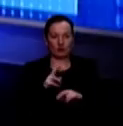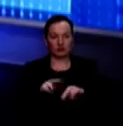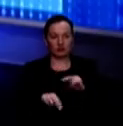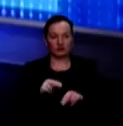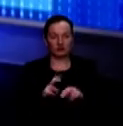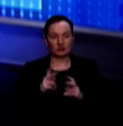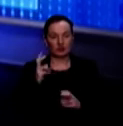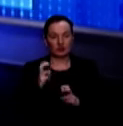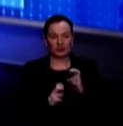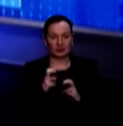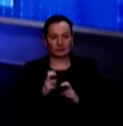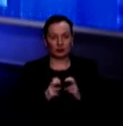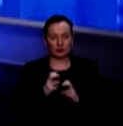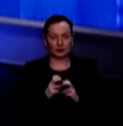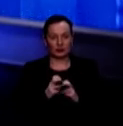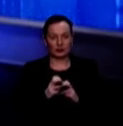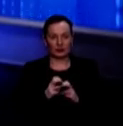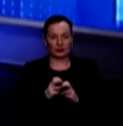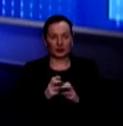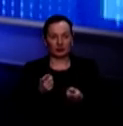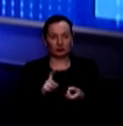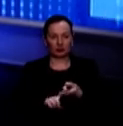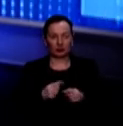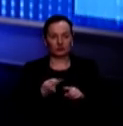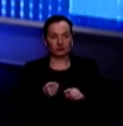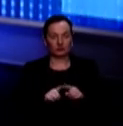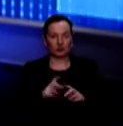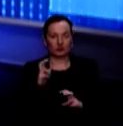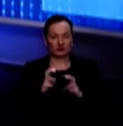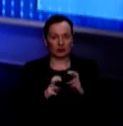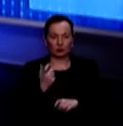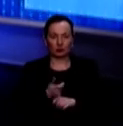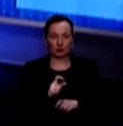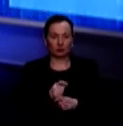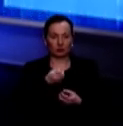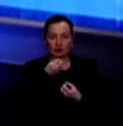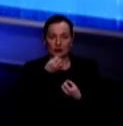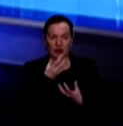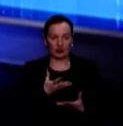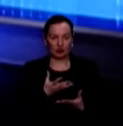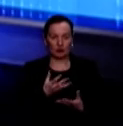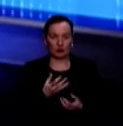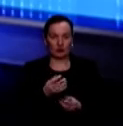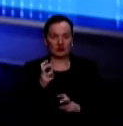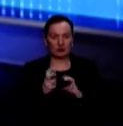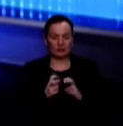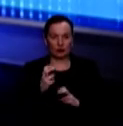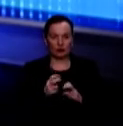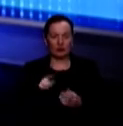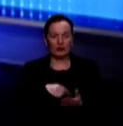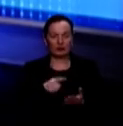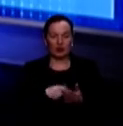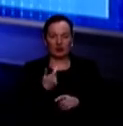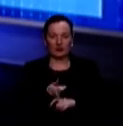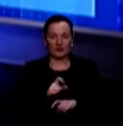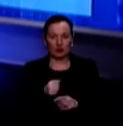стосовно Крюківського вагонобудівного заводу, дуже гарного заводу, я так вважаю, питання більше до держави.